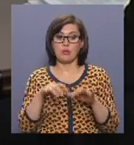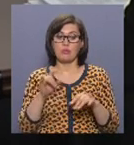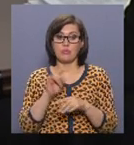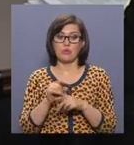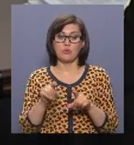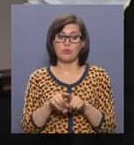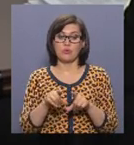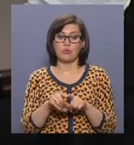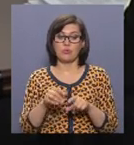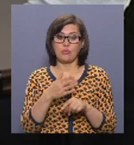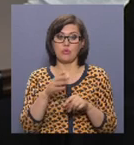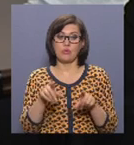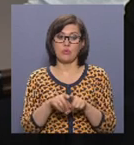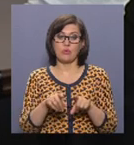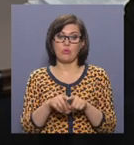алдап,